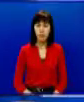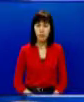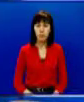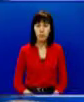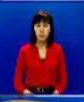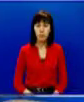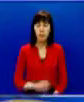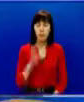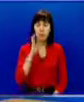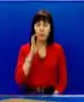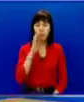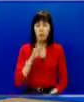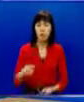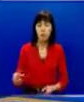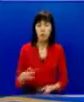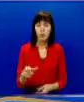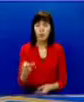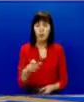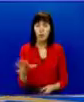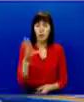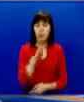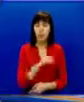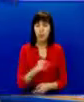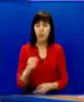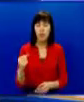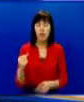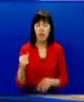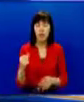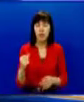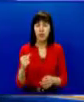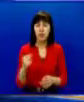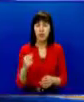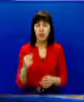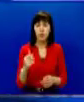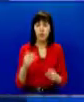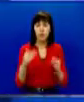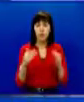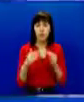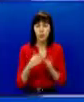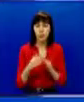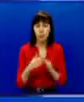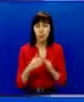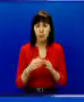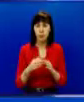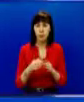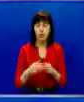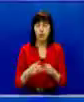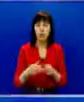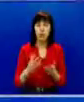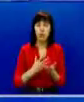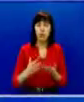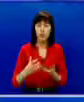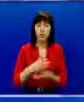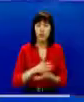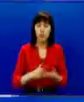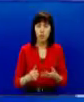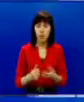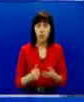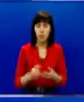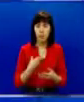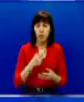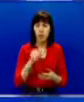су, мына қостан келген ағын су екеуінің арнасы келгенде мына үйдің астынан тесіп шығып, қарсы шықты бұлардың. Үйінде